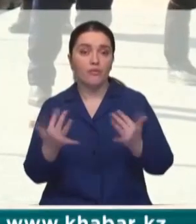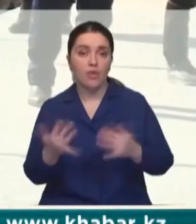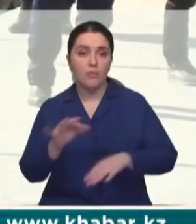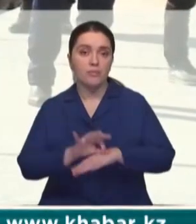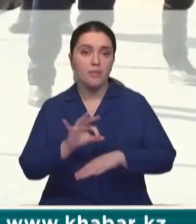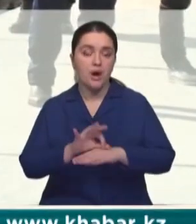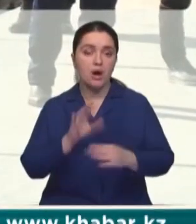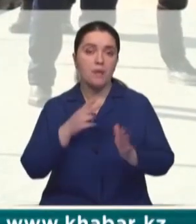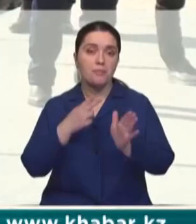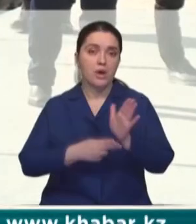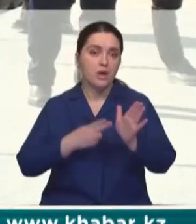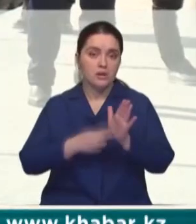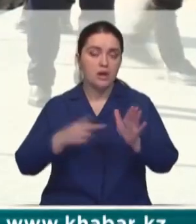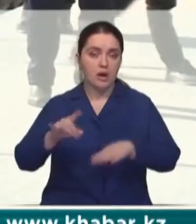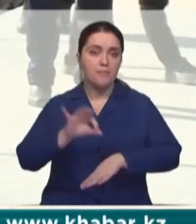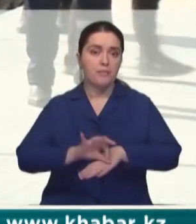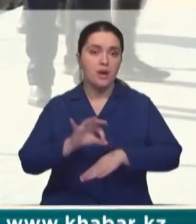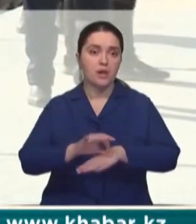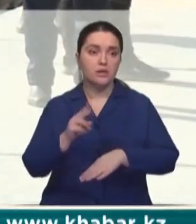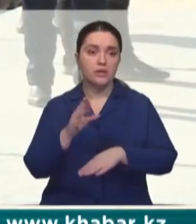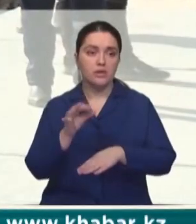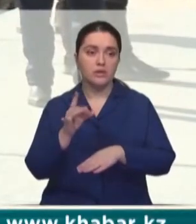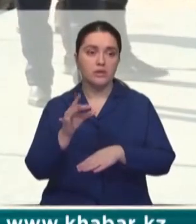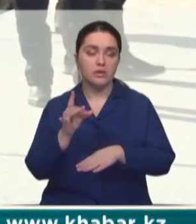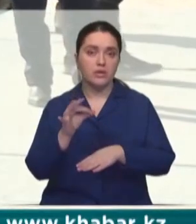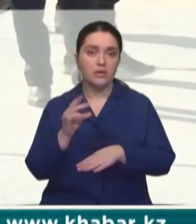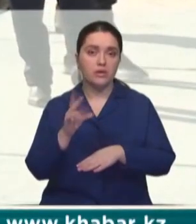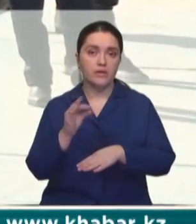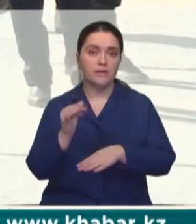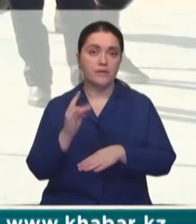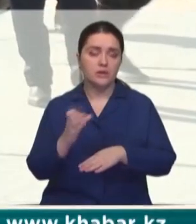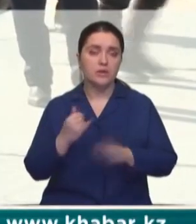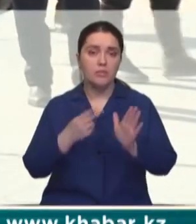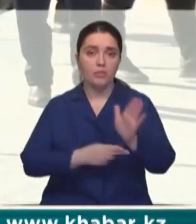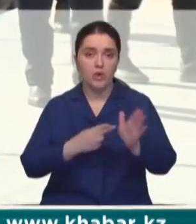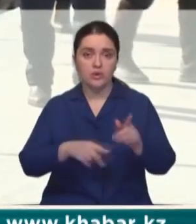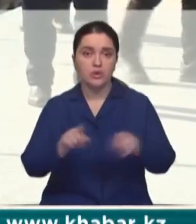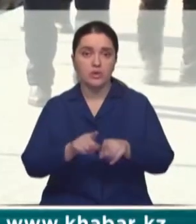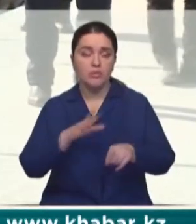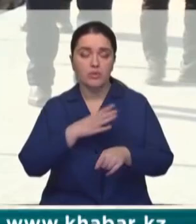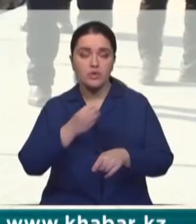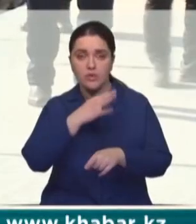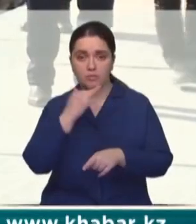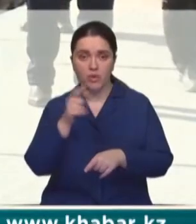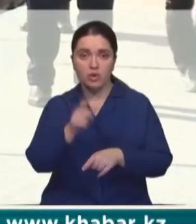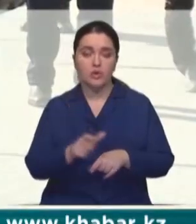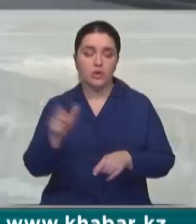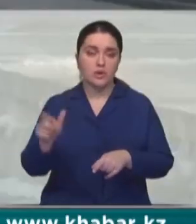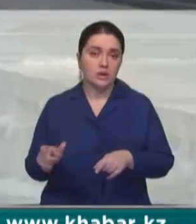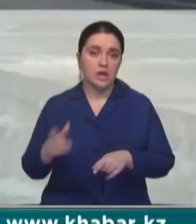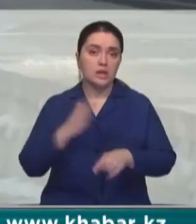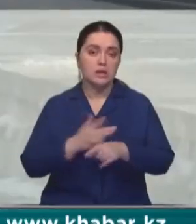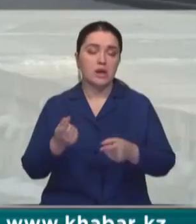ехал подозрительный больной с признаками коронавирусной инфекции. В поезде также находились еще десятки других здоровых пассажиров,